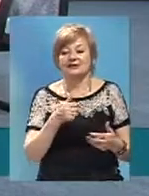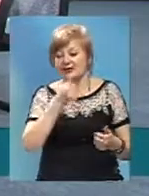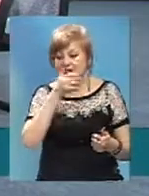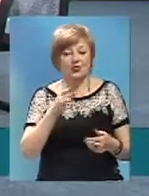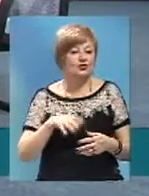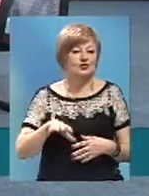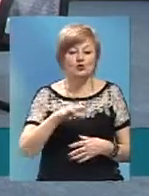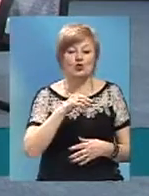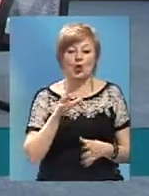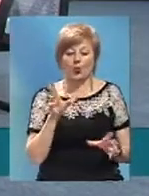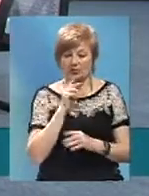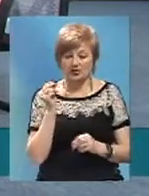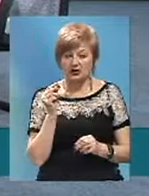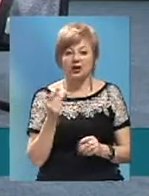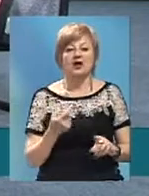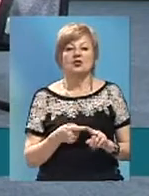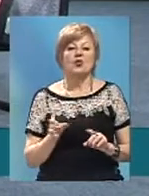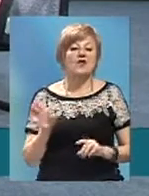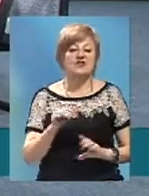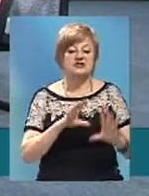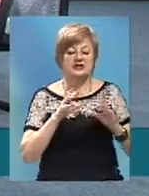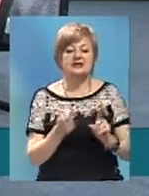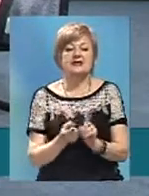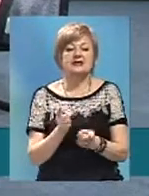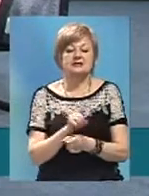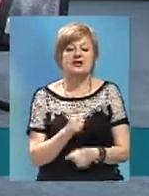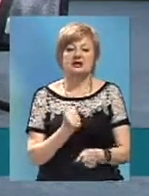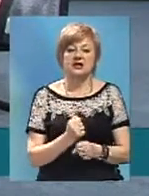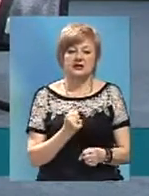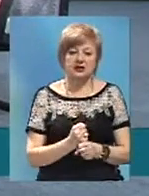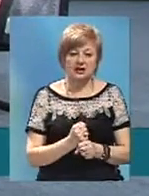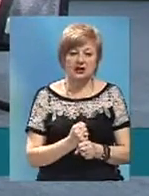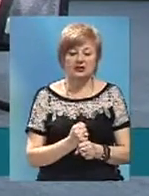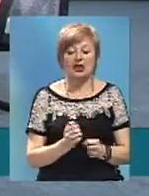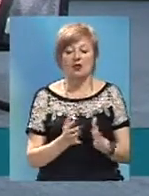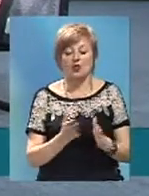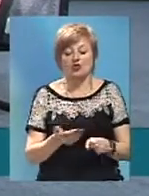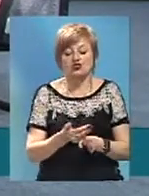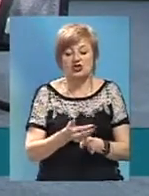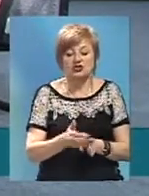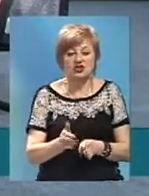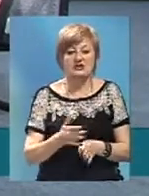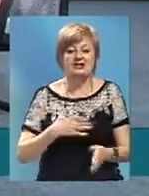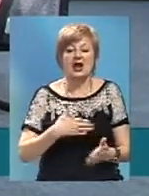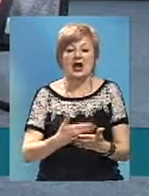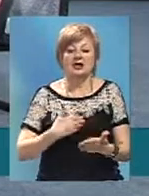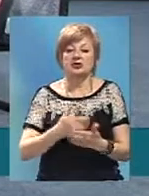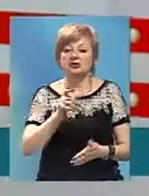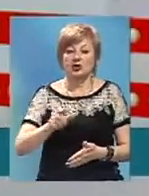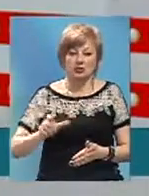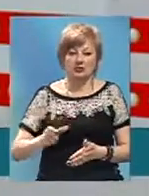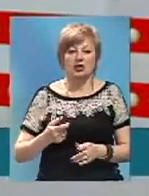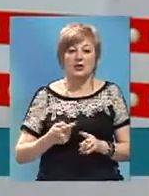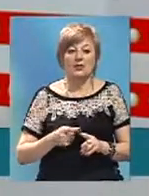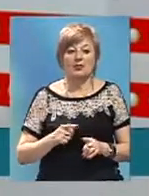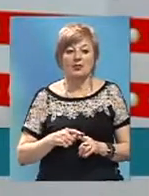не розхвилюєшся. Але ви розумієте, що у всьому світі зміни роблять там певна частина, невеликий відсоток активних людей. І ми цих активних